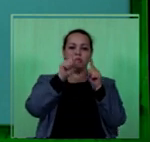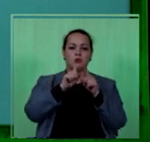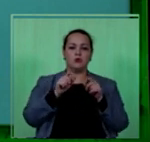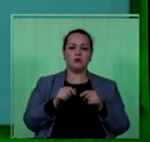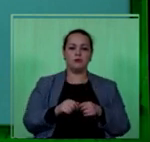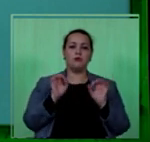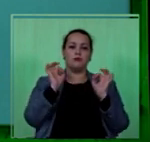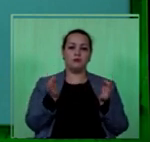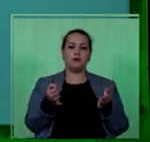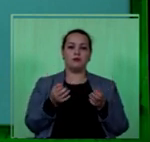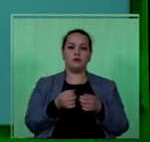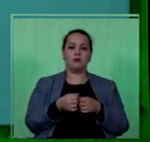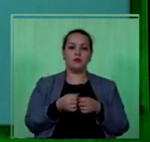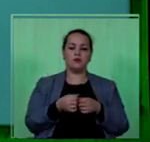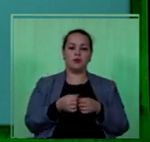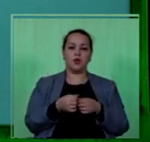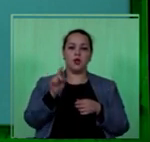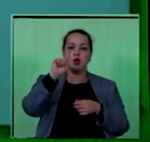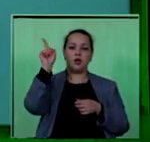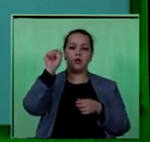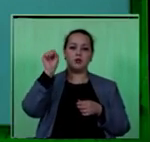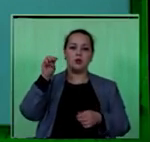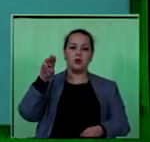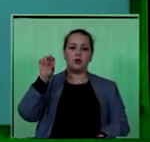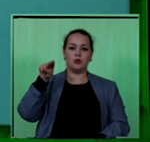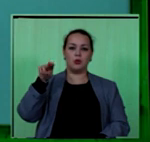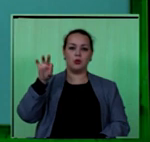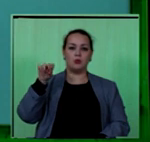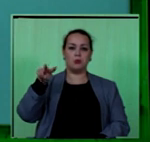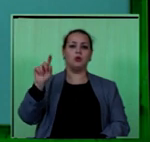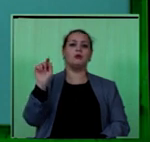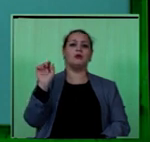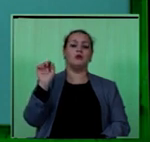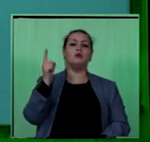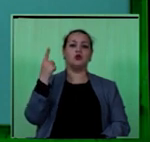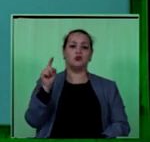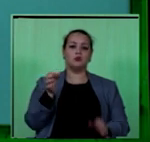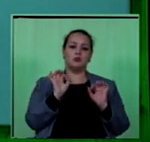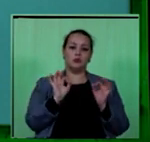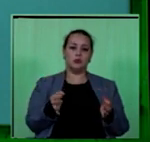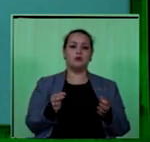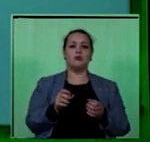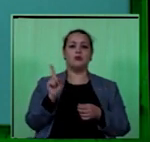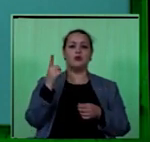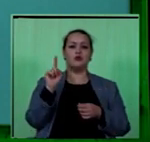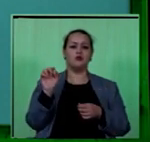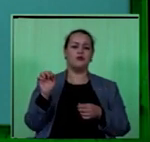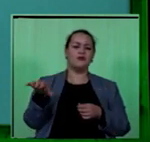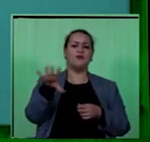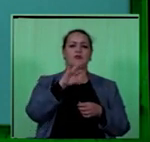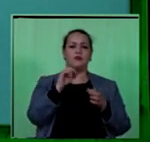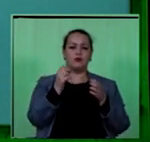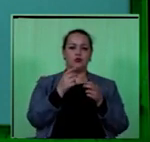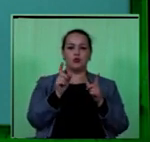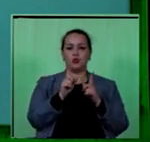совершенно верно затопил а почему правильно потому что все остальные слова